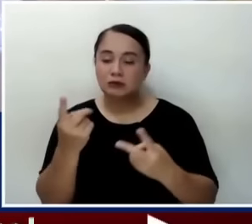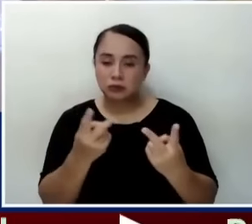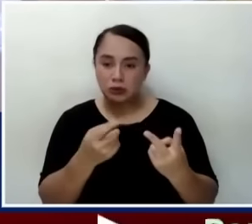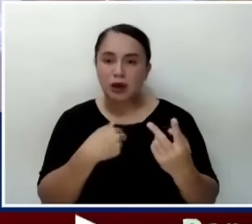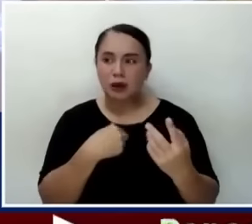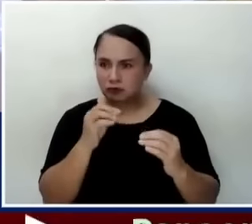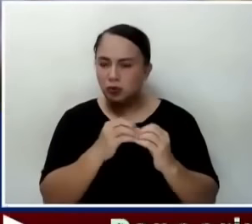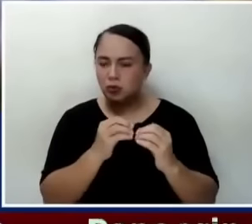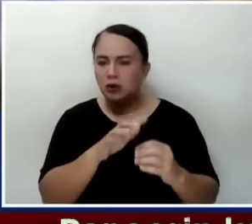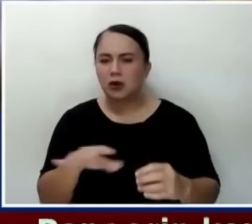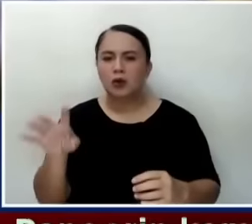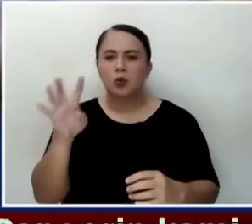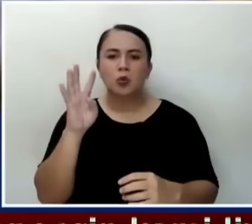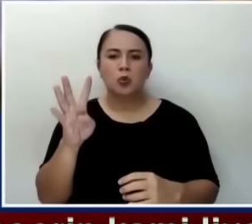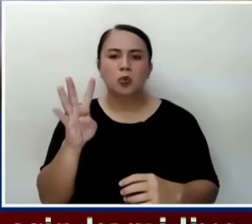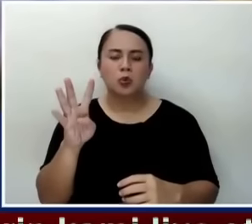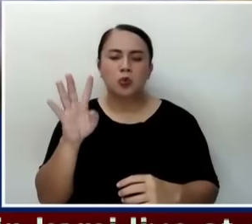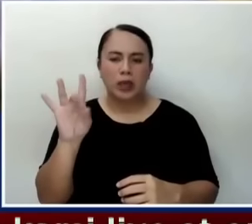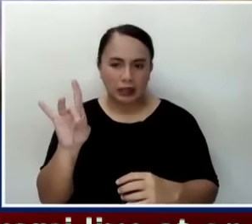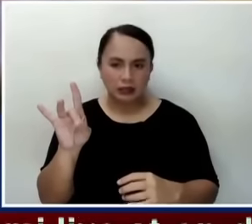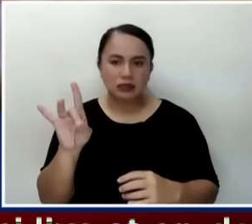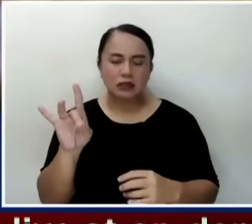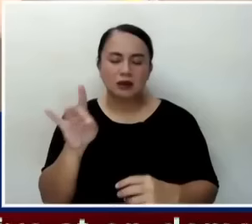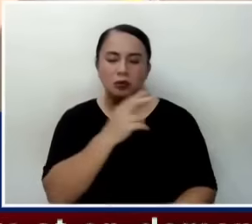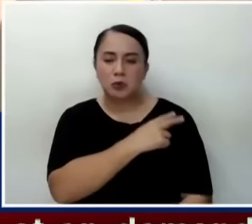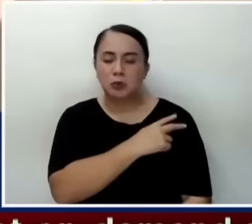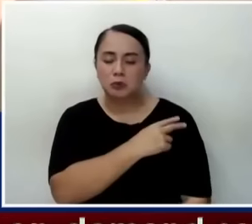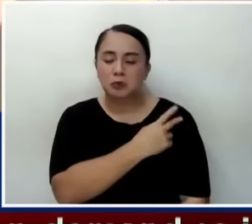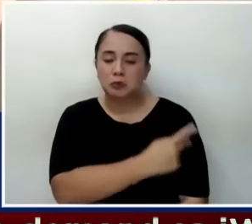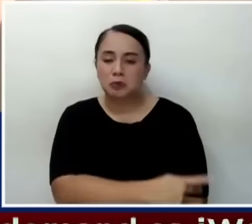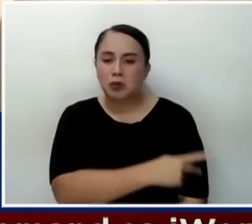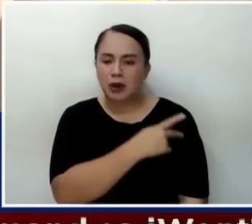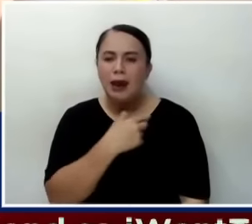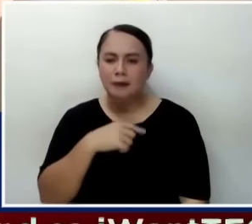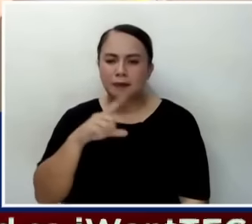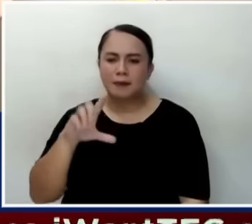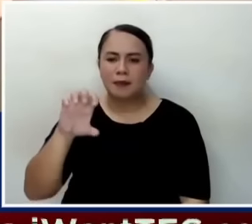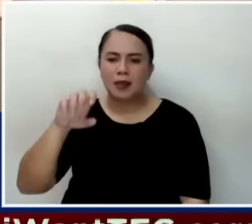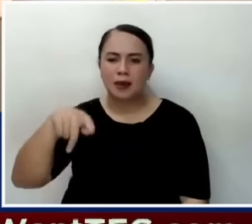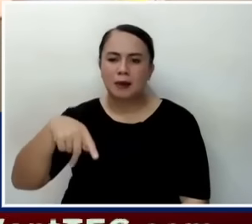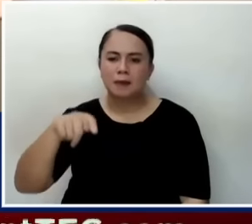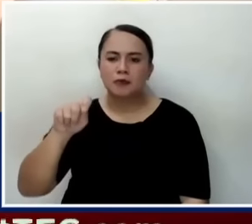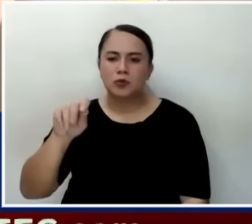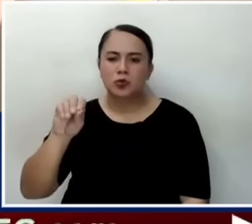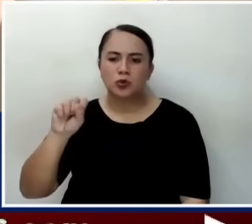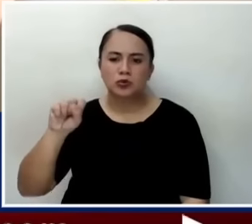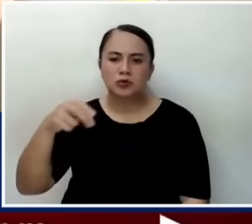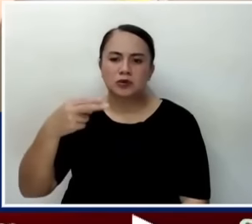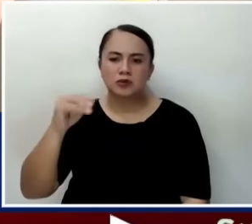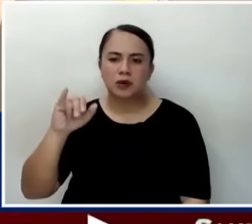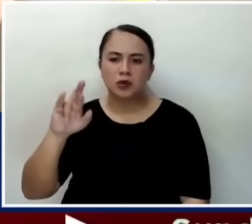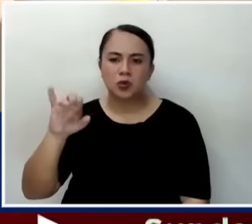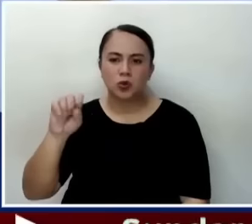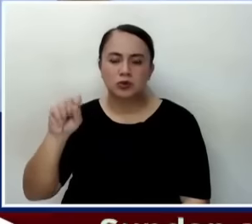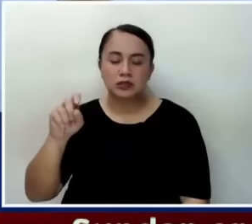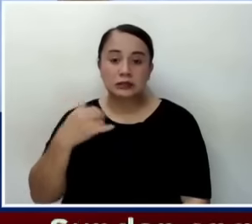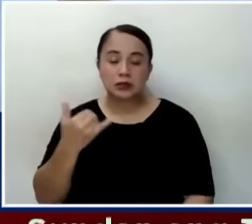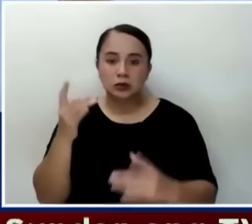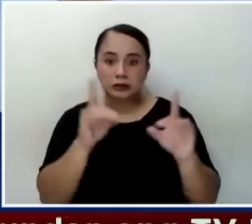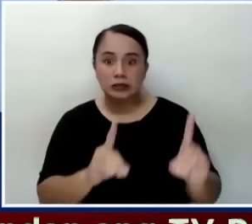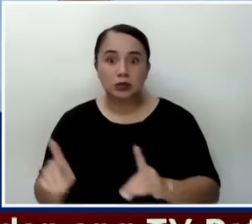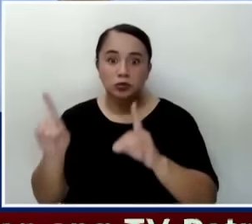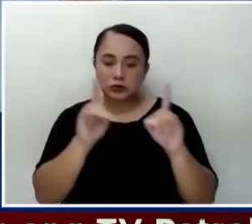kabuuang 48 pasyente ng NKTI na may leptospirosis at kasalukuyan nagda-dialysis. Isang indikasyon